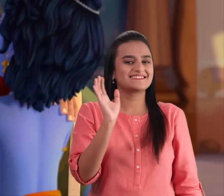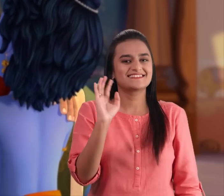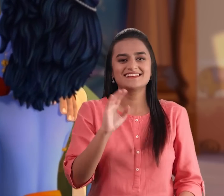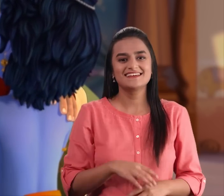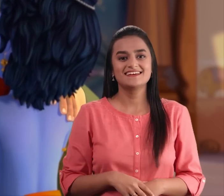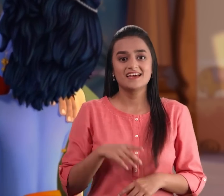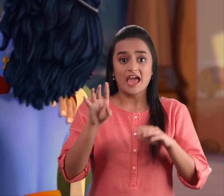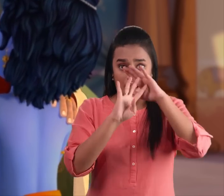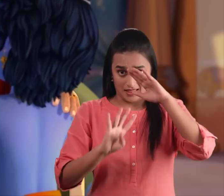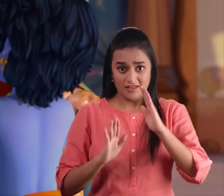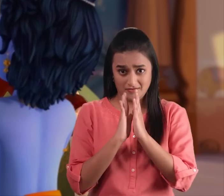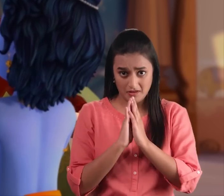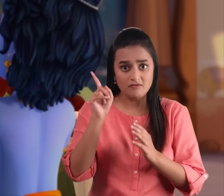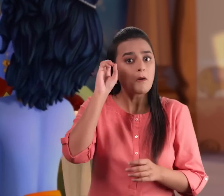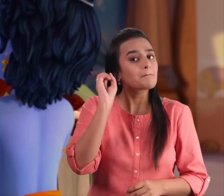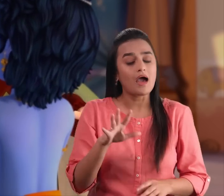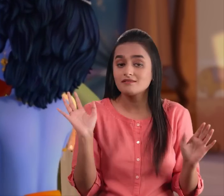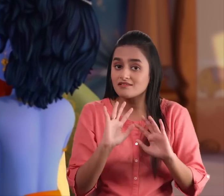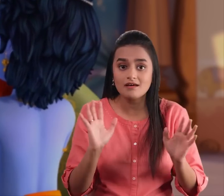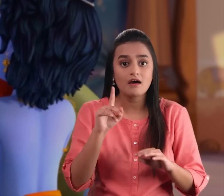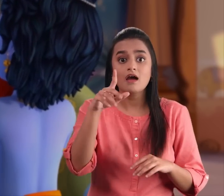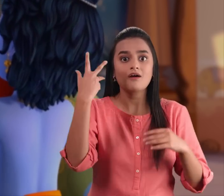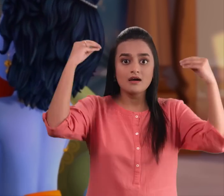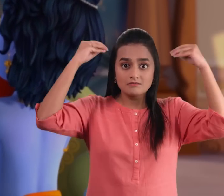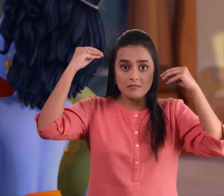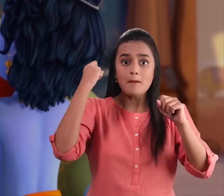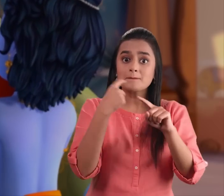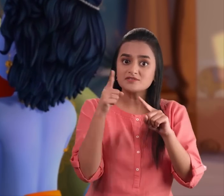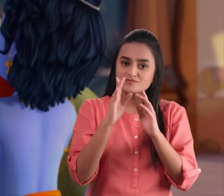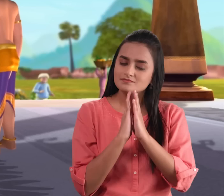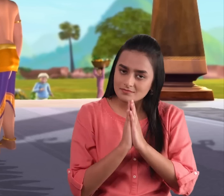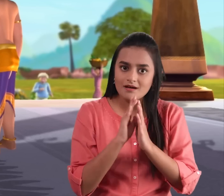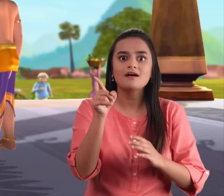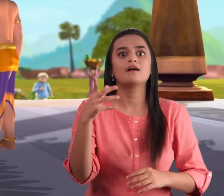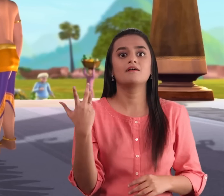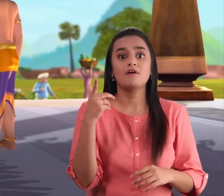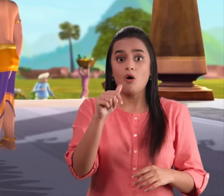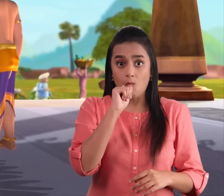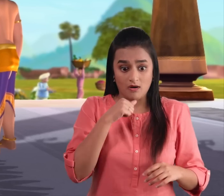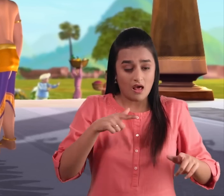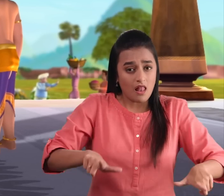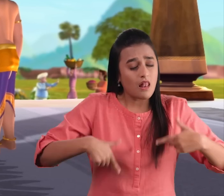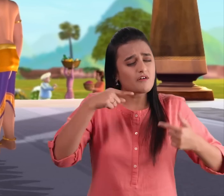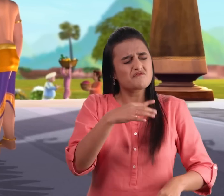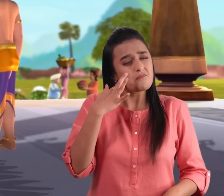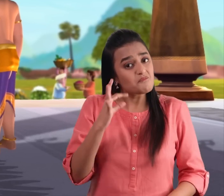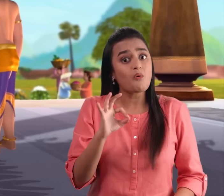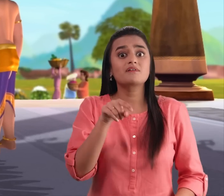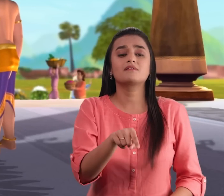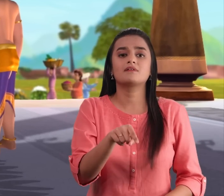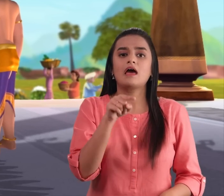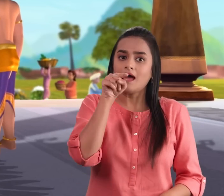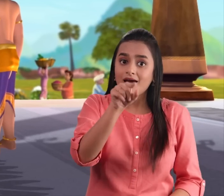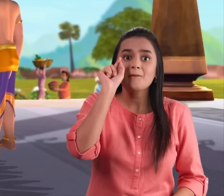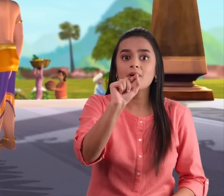नहीं बच्चों, इंद्र देव बुरे नहीं हैं, वो तो बारिश के देवता हैं। पानी जीवन के लिए अति आवश्यक